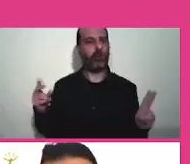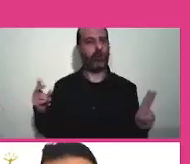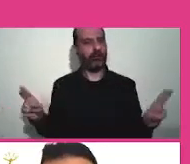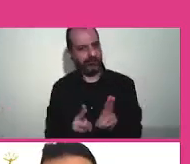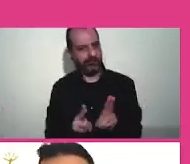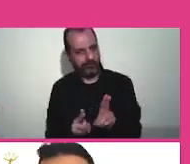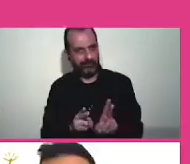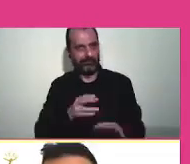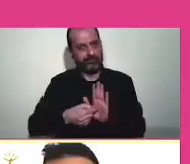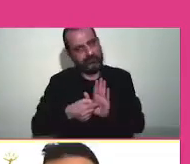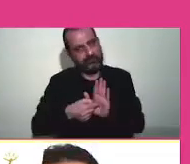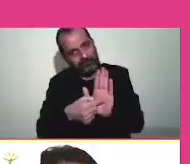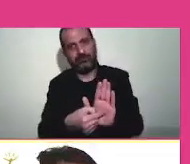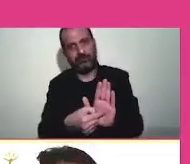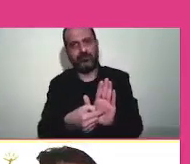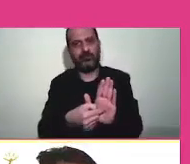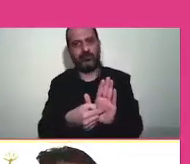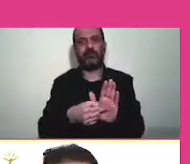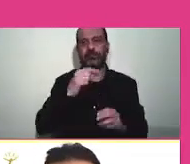να αναδείξουμε